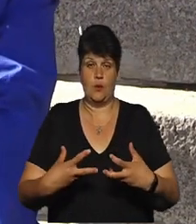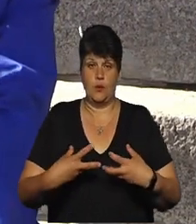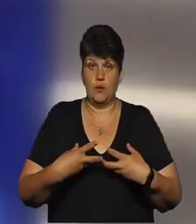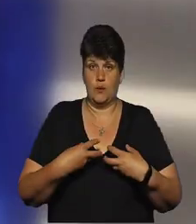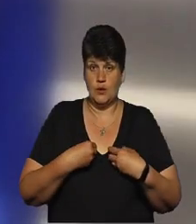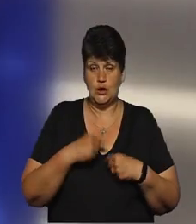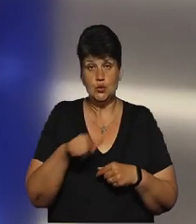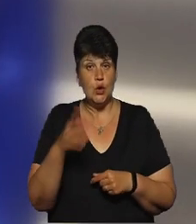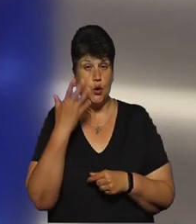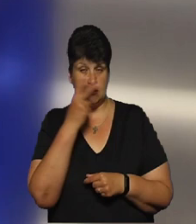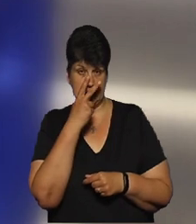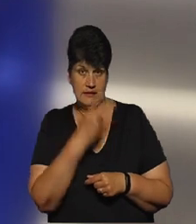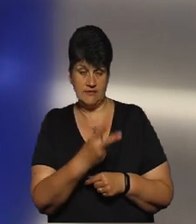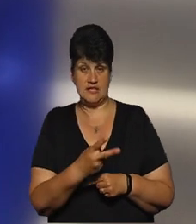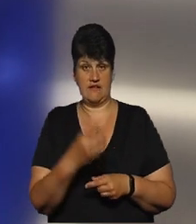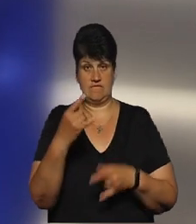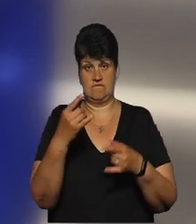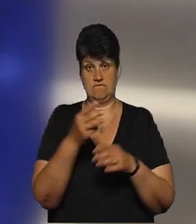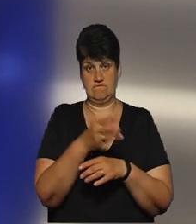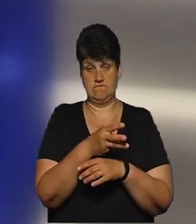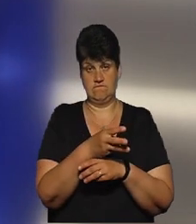люди, коли дивляться наші відео, вони